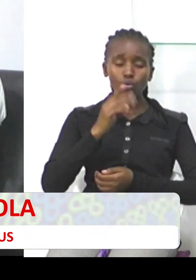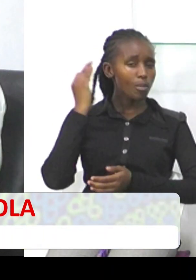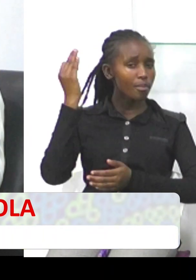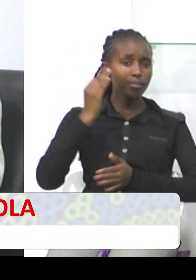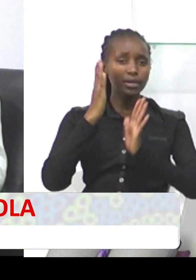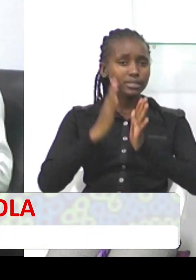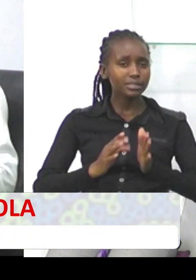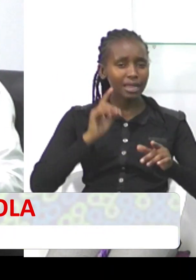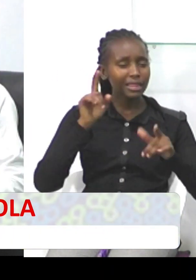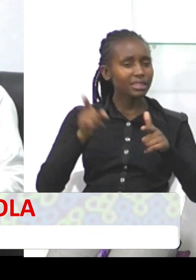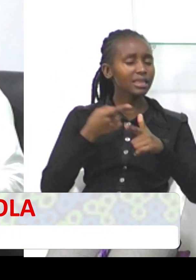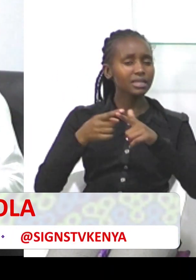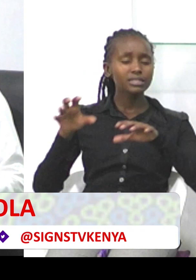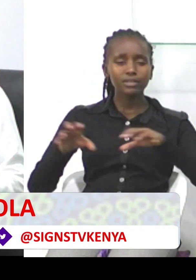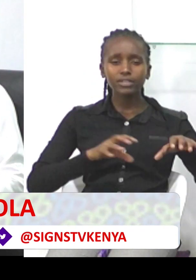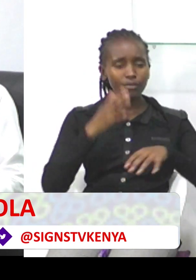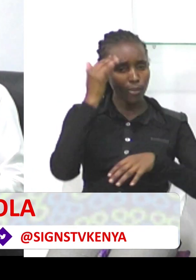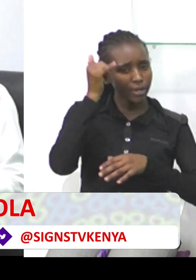Mbona uteseki?